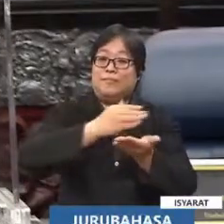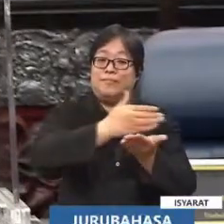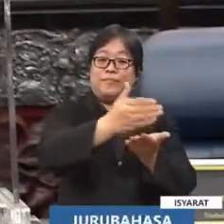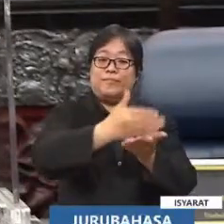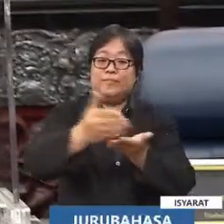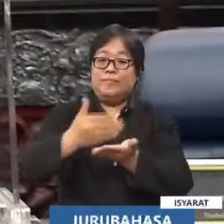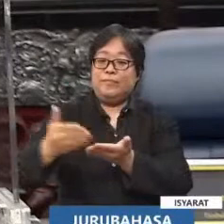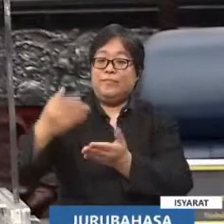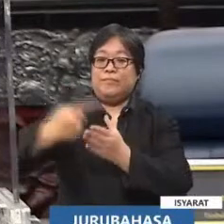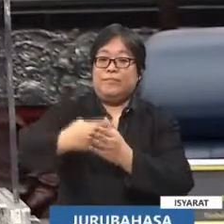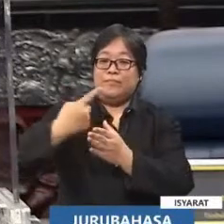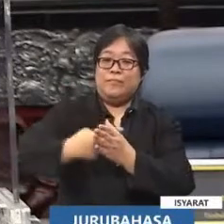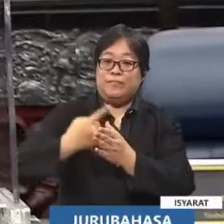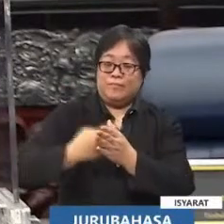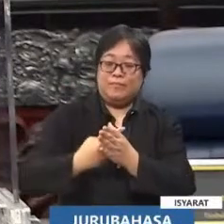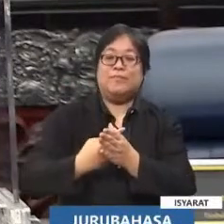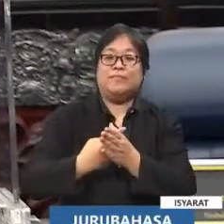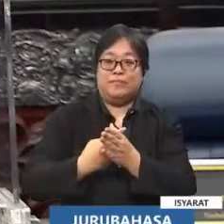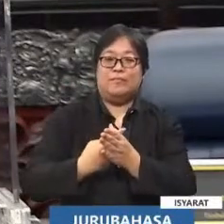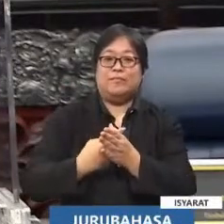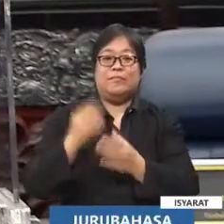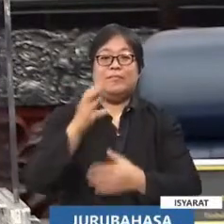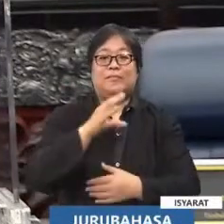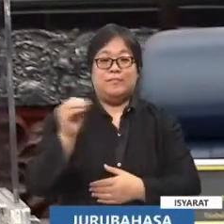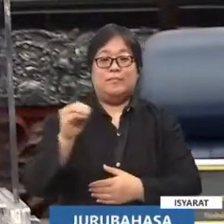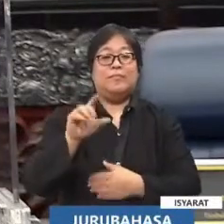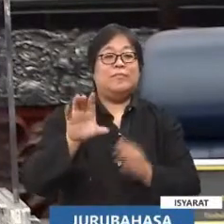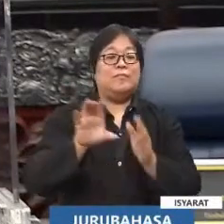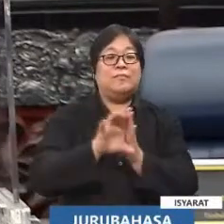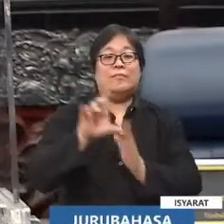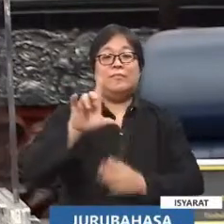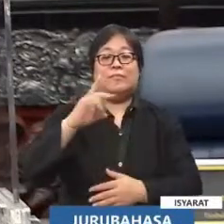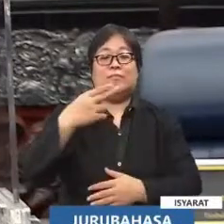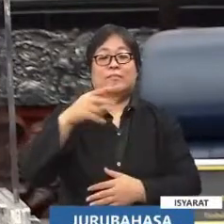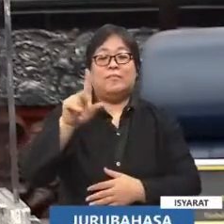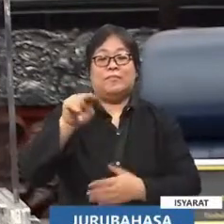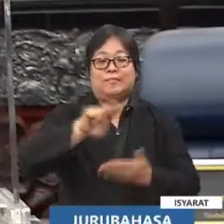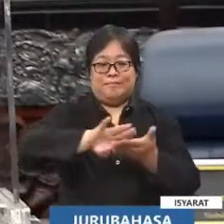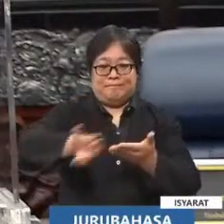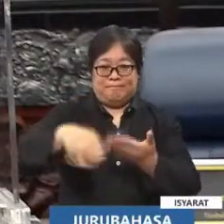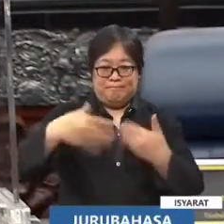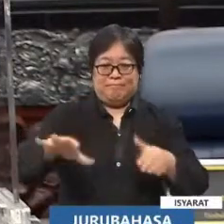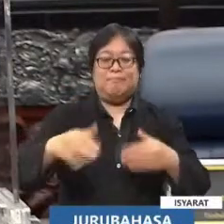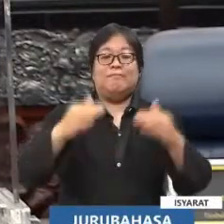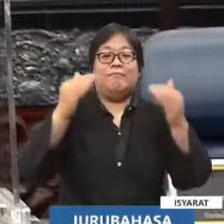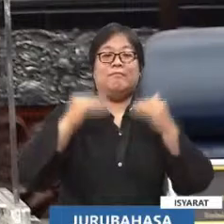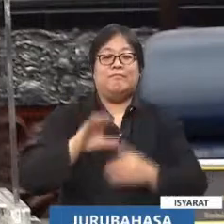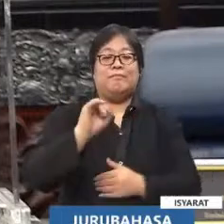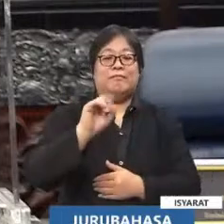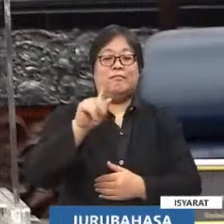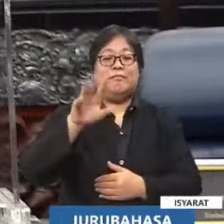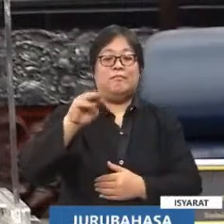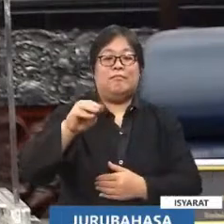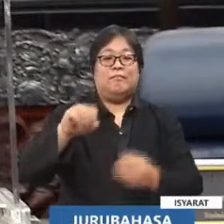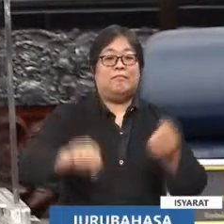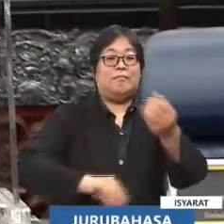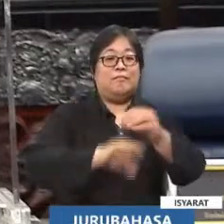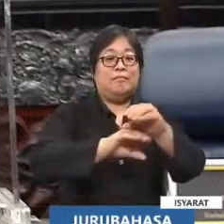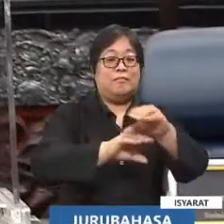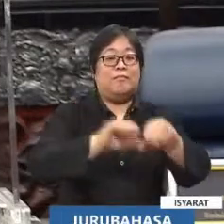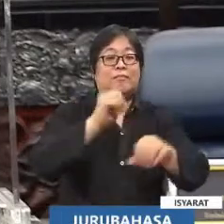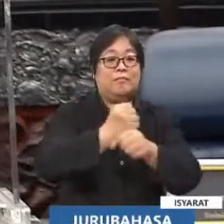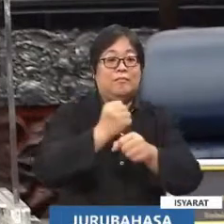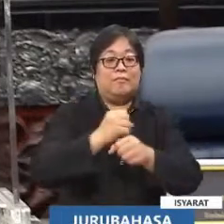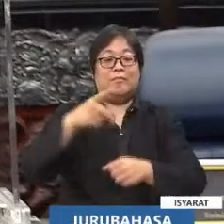cukai pendapatan bulanan oleh syarikat juga telah diberikan oleh LHDN. Dan juga di bawah skim subsidi upah juga diberikan oleh